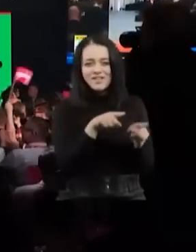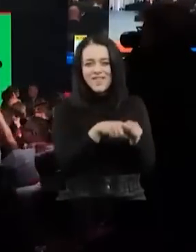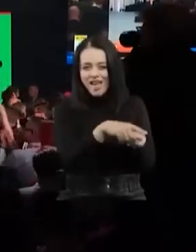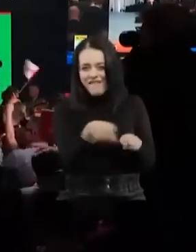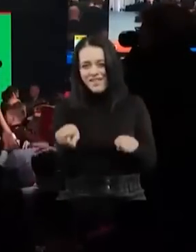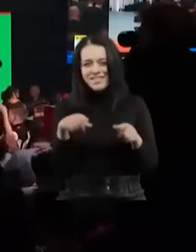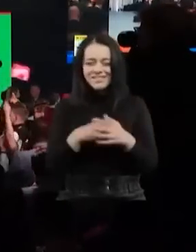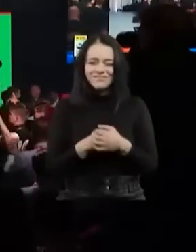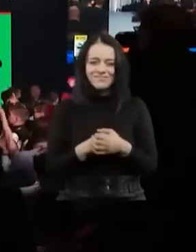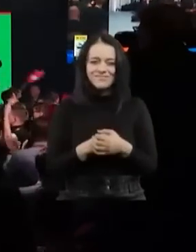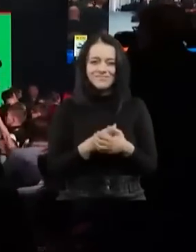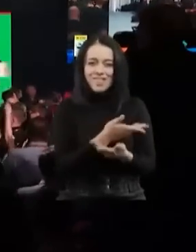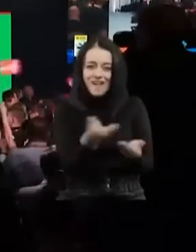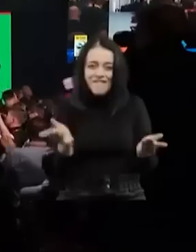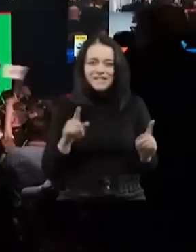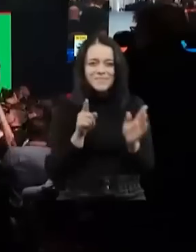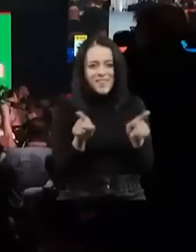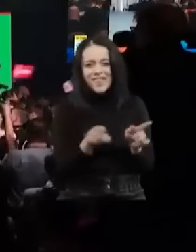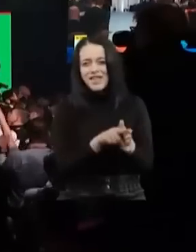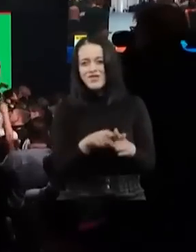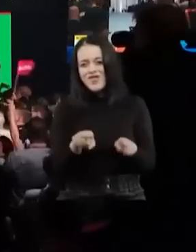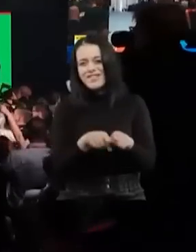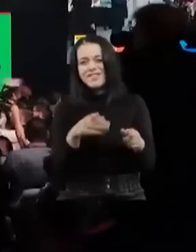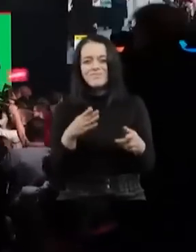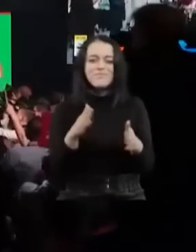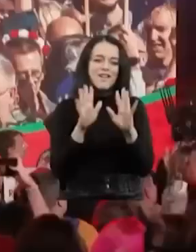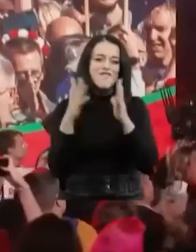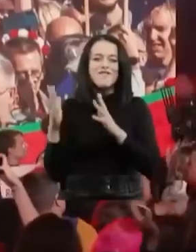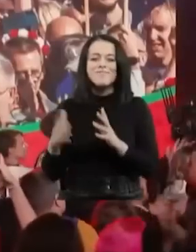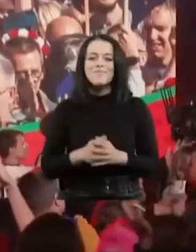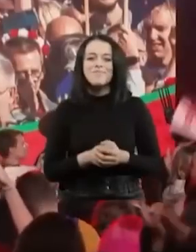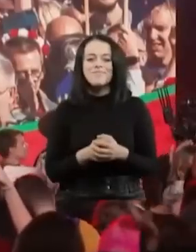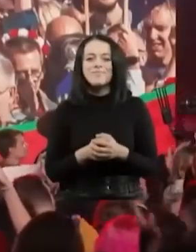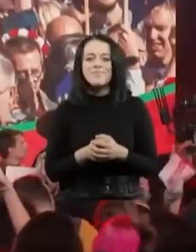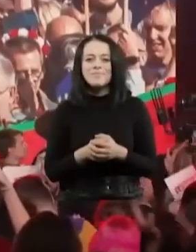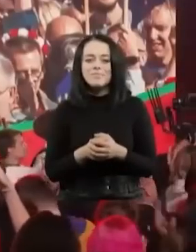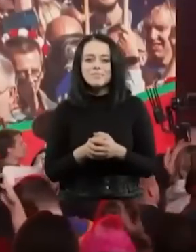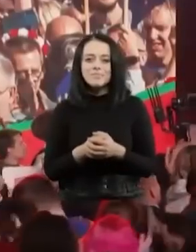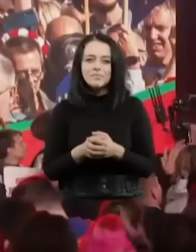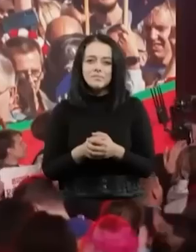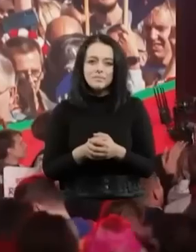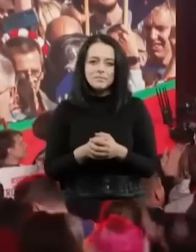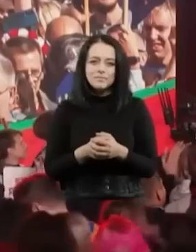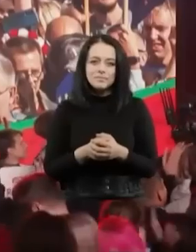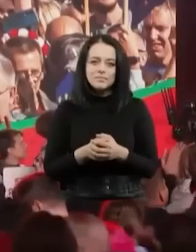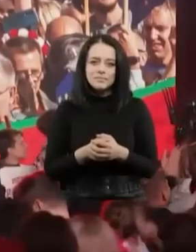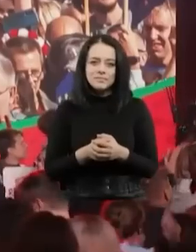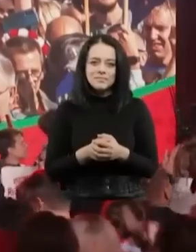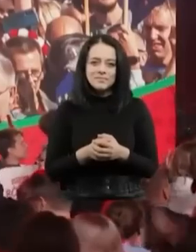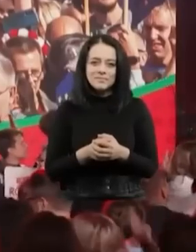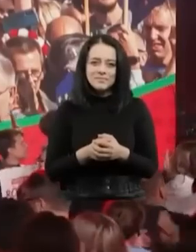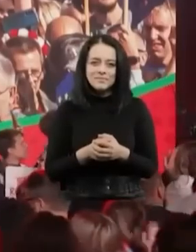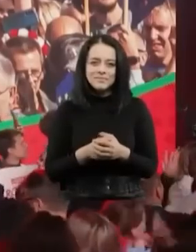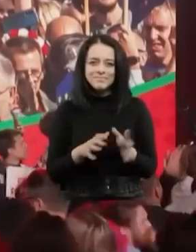Niekoniecznie wprost przyłączenie całego ugrupowania do tej koalicji, a jeżeli się to nie uda, no to pewnie w jakiś sposób